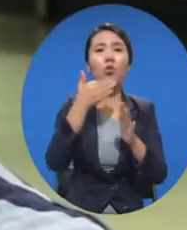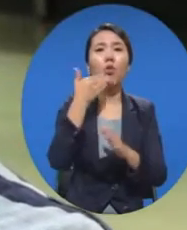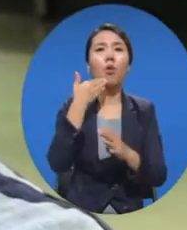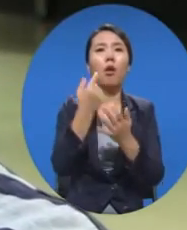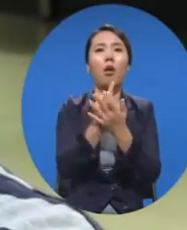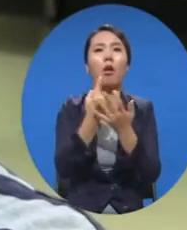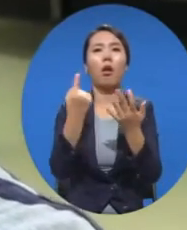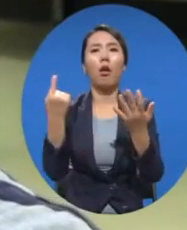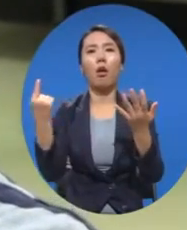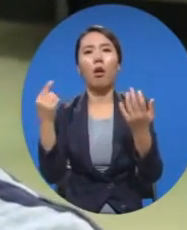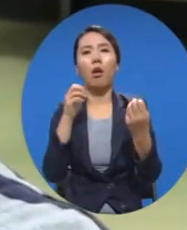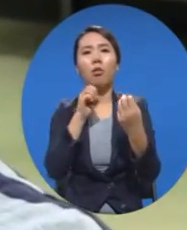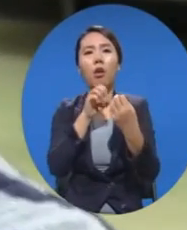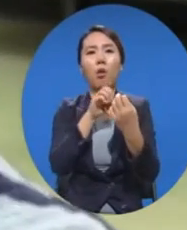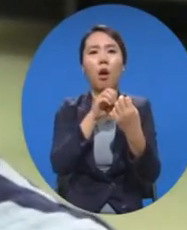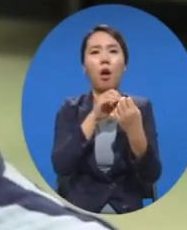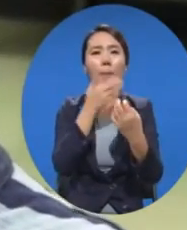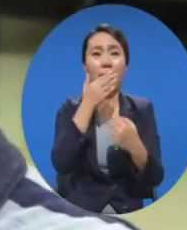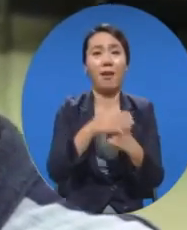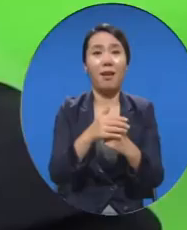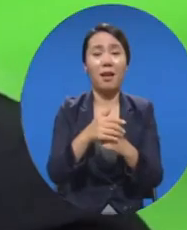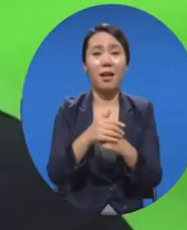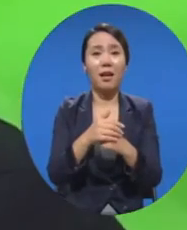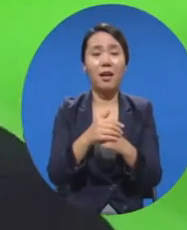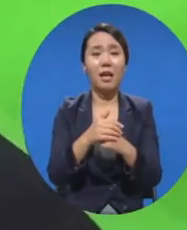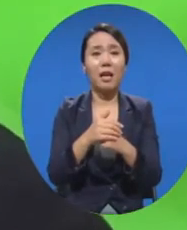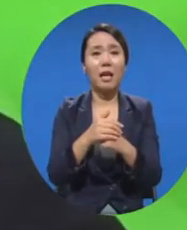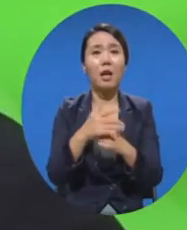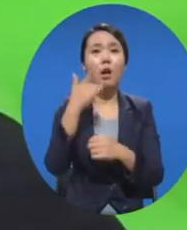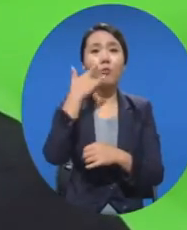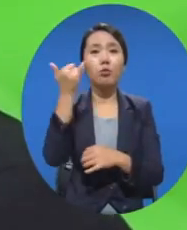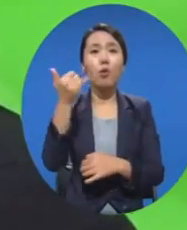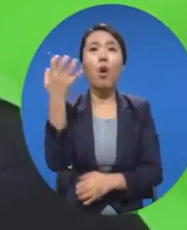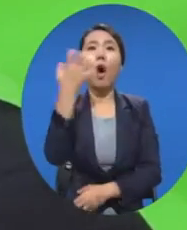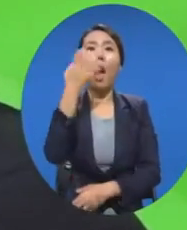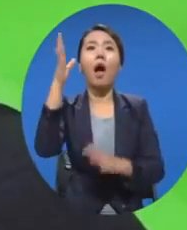쉽습니다. 부모가 비장애인일 때 가정에서도 마찬가지죠.